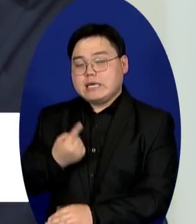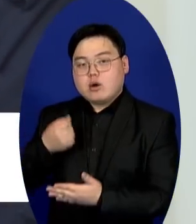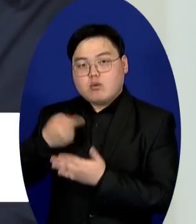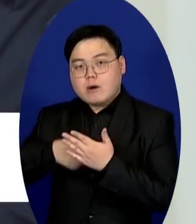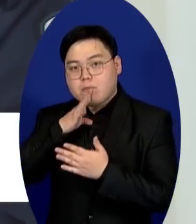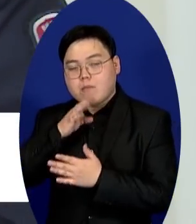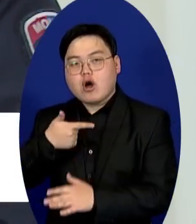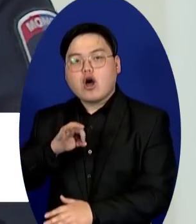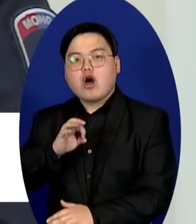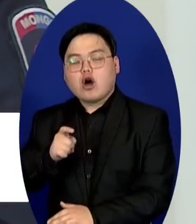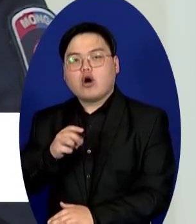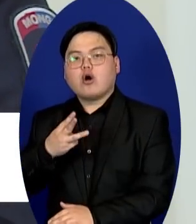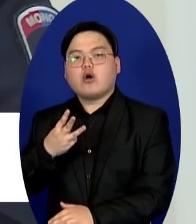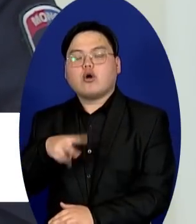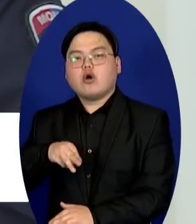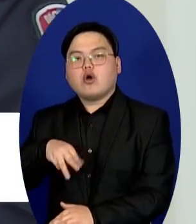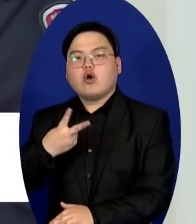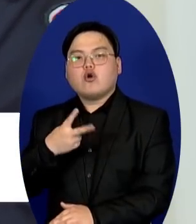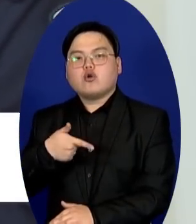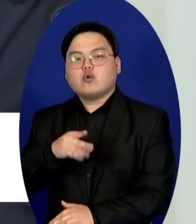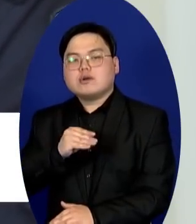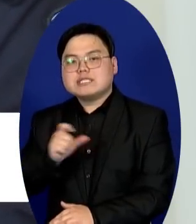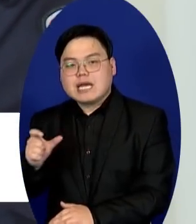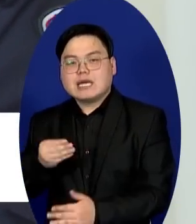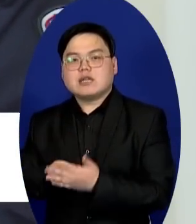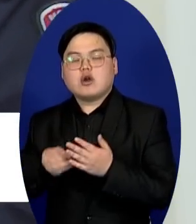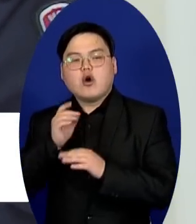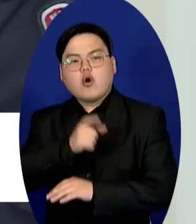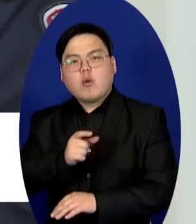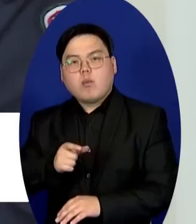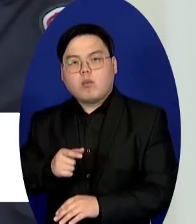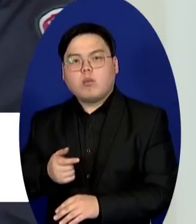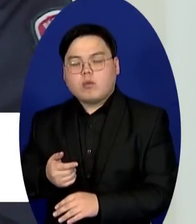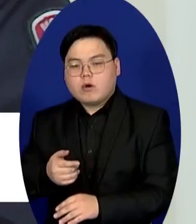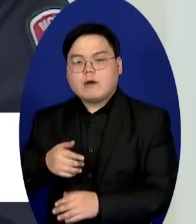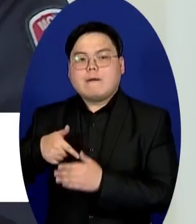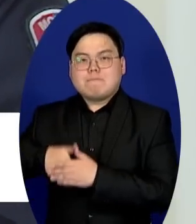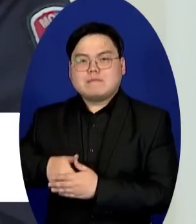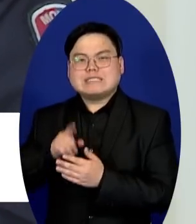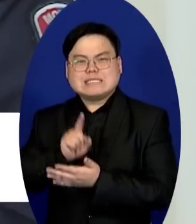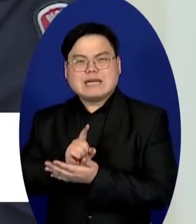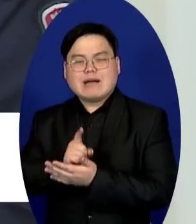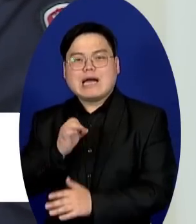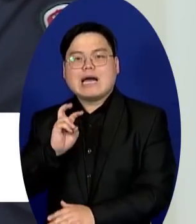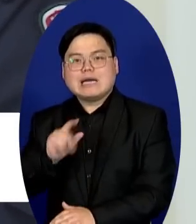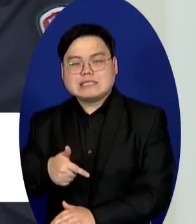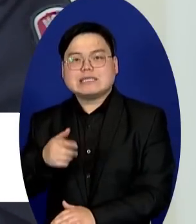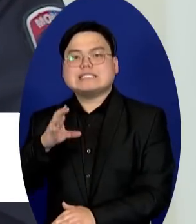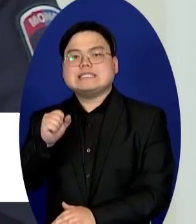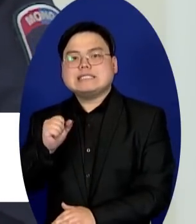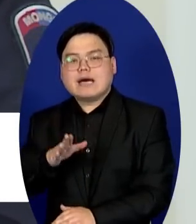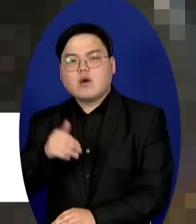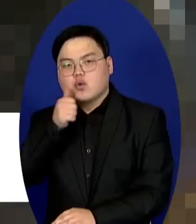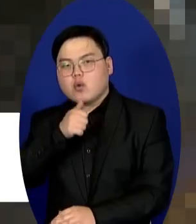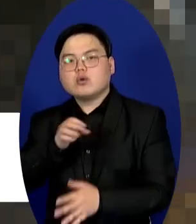гохны түгжээ, замгны түгжээ За мөн олон нийтийн газар одоо галт зэвсэг авч явах бол зориултай хайрцаг саунд хийж ирэхийг бас цагдаагийн байгууллагын зүгээс анхаарч